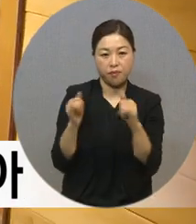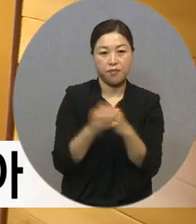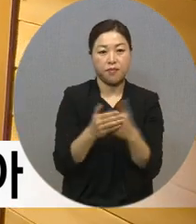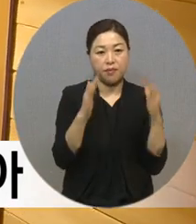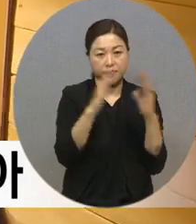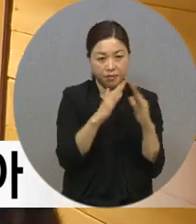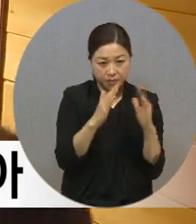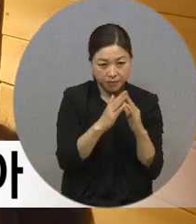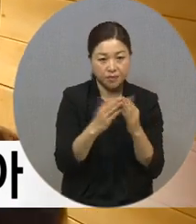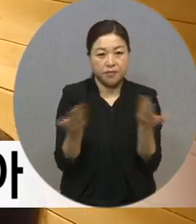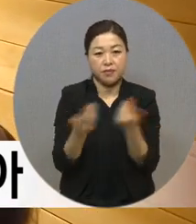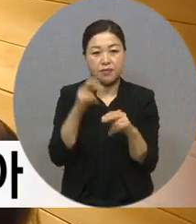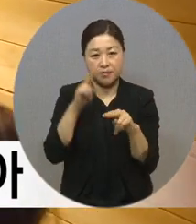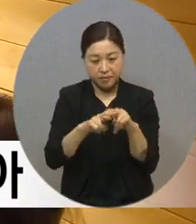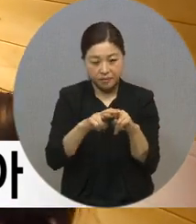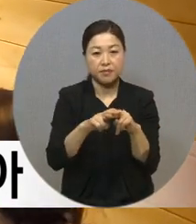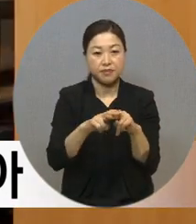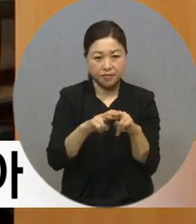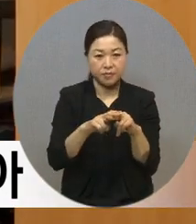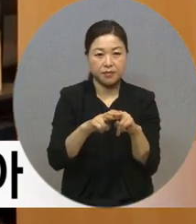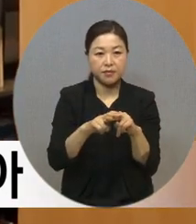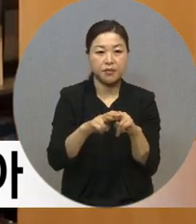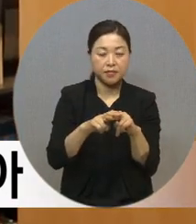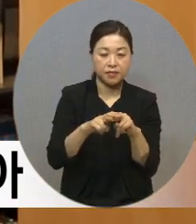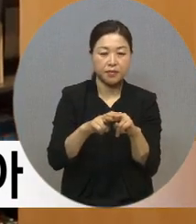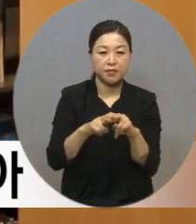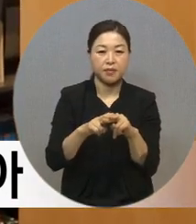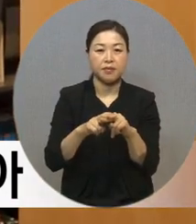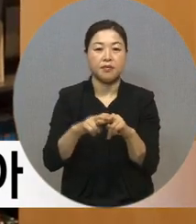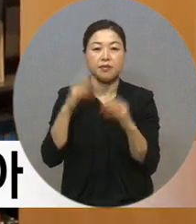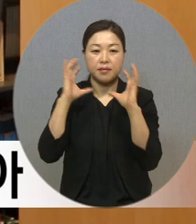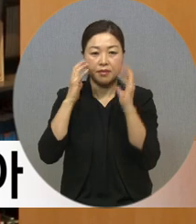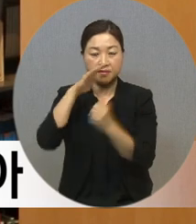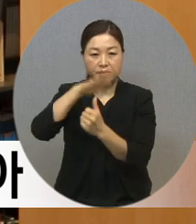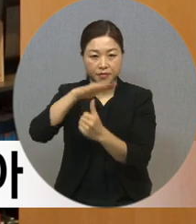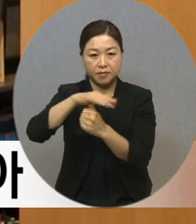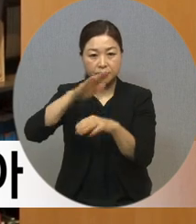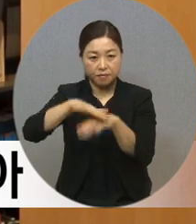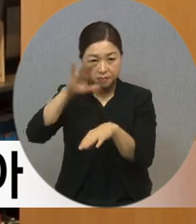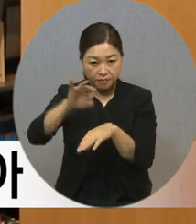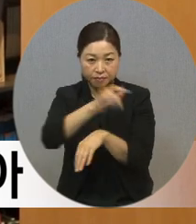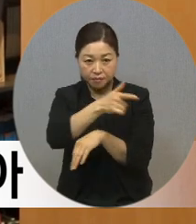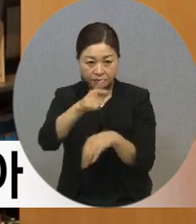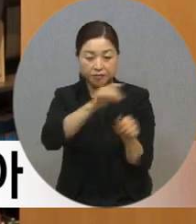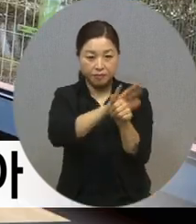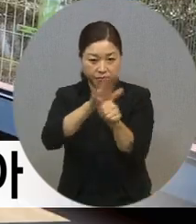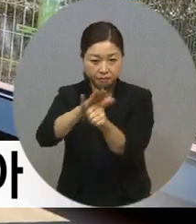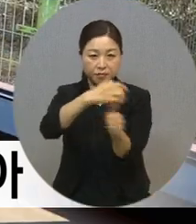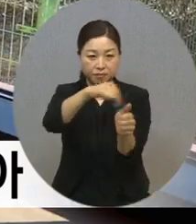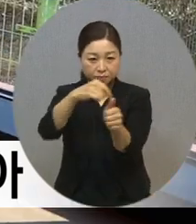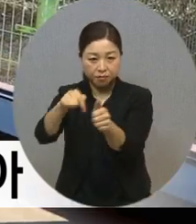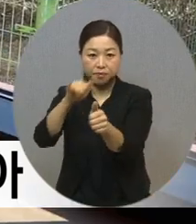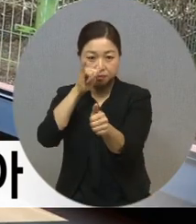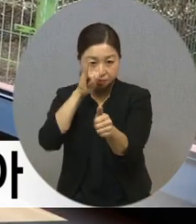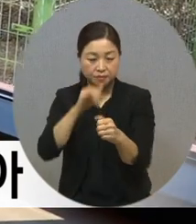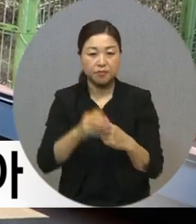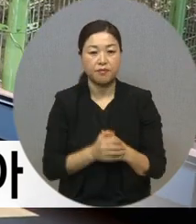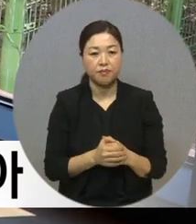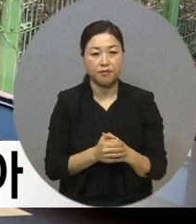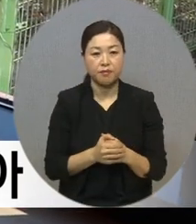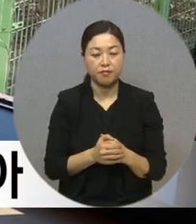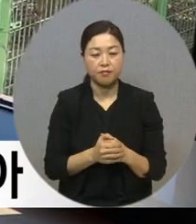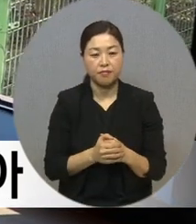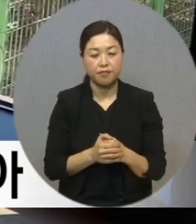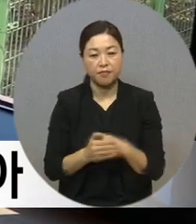제공, 햇빛 아동수당 지급 등 혁신적인 정책을 펼쳐 많은 관심을 받았으며 최종적으로 10명의